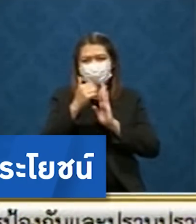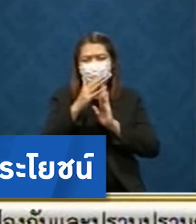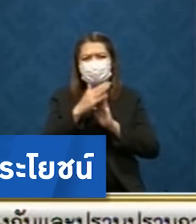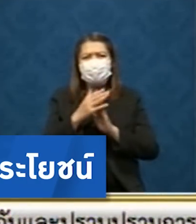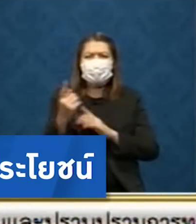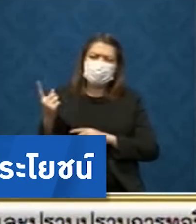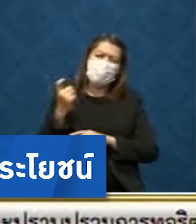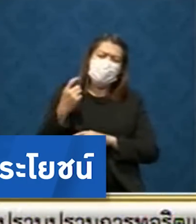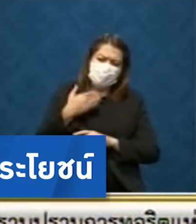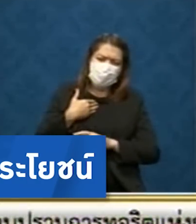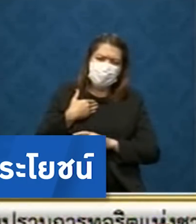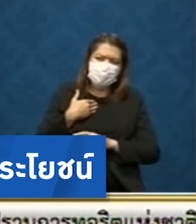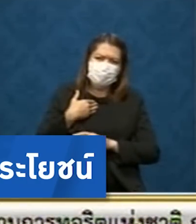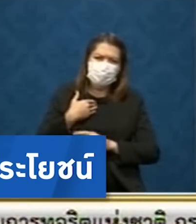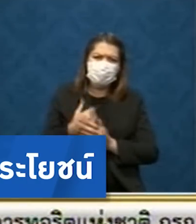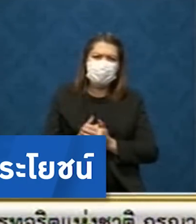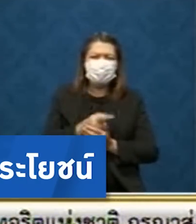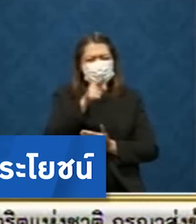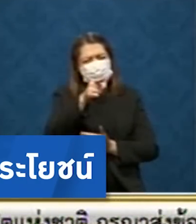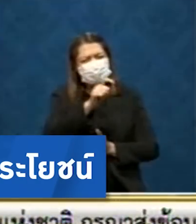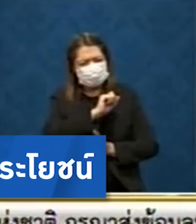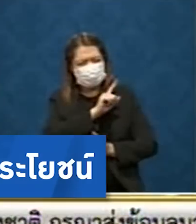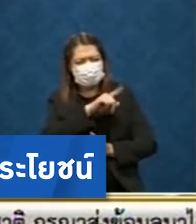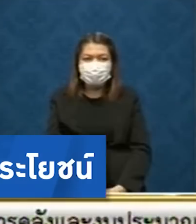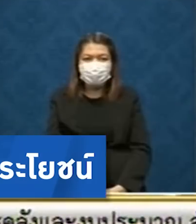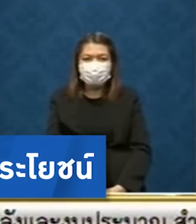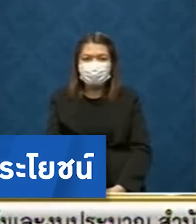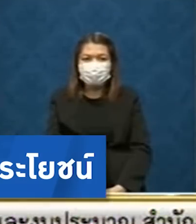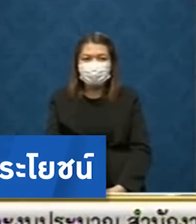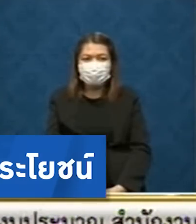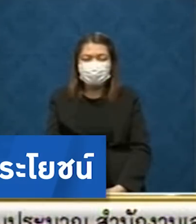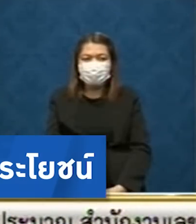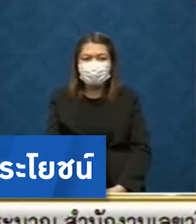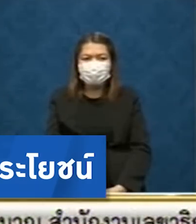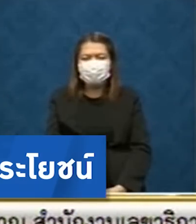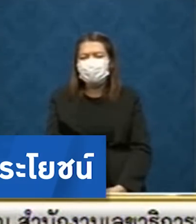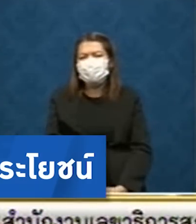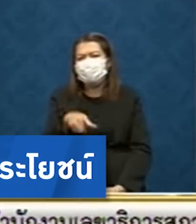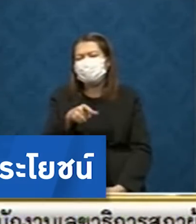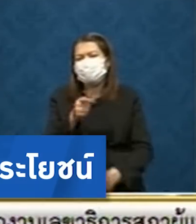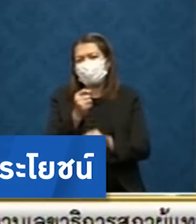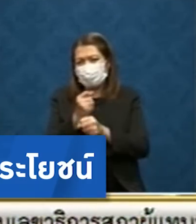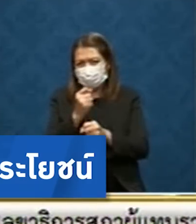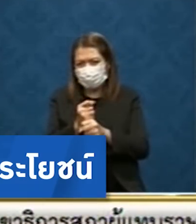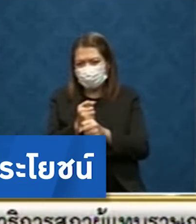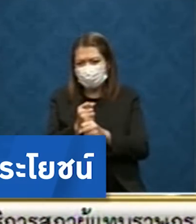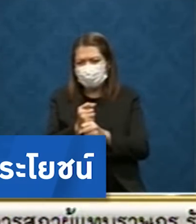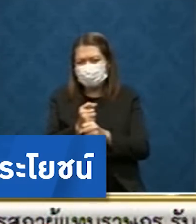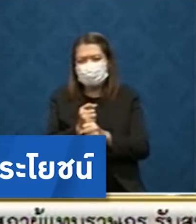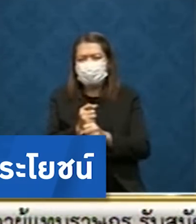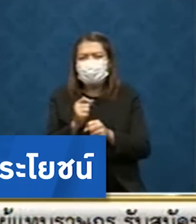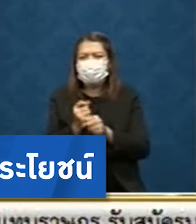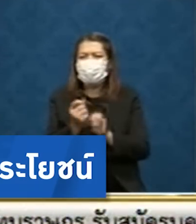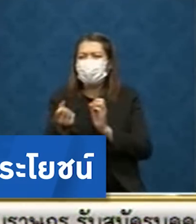จนถามว่าเพื่อนนับถือศาสนาหยังท่านได้กระทำอันเป็นบ่อนทำลาย